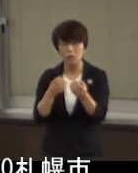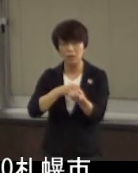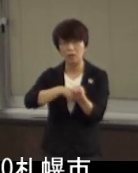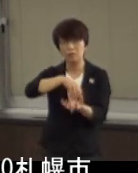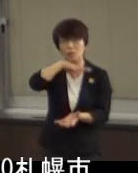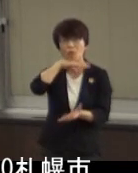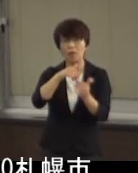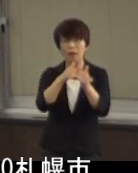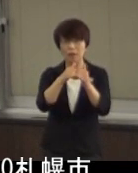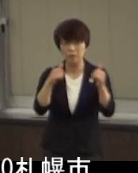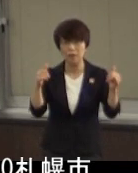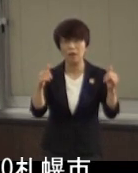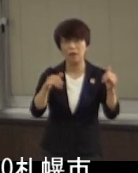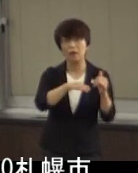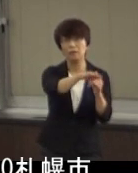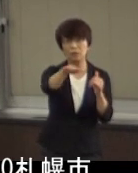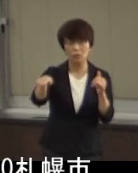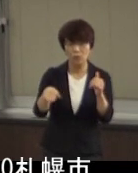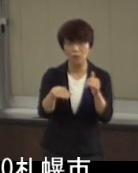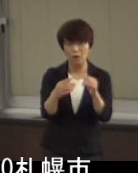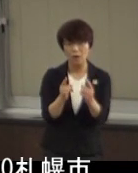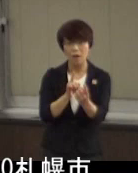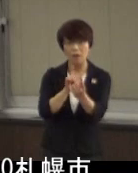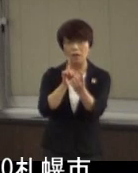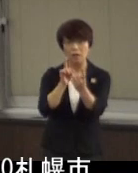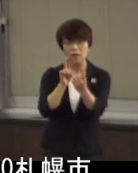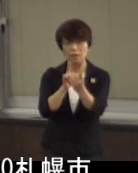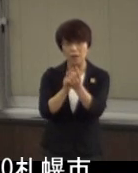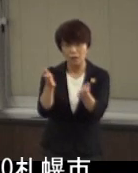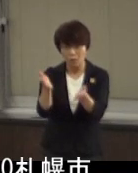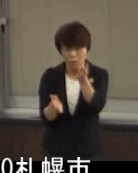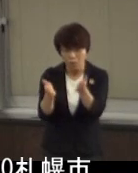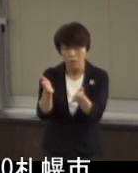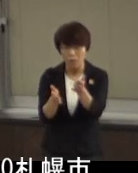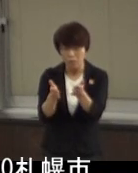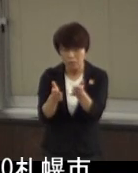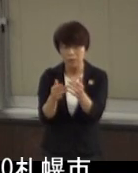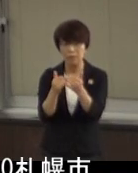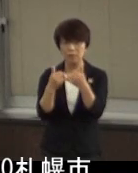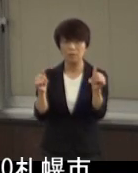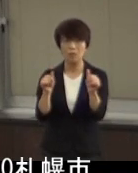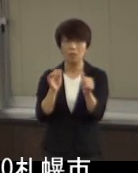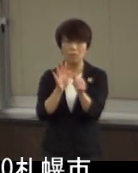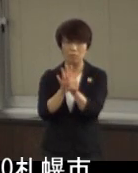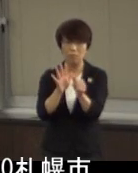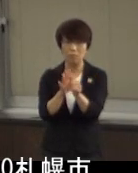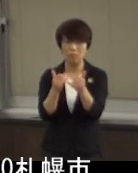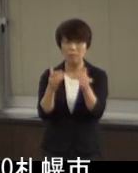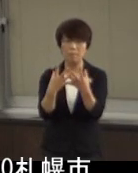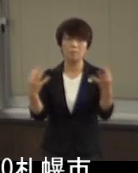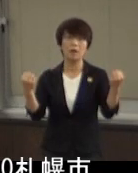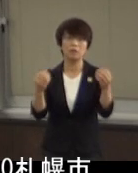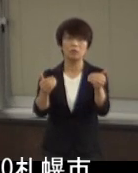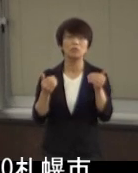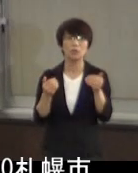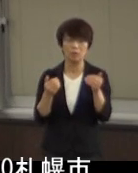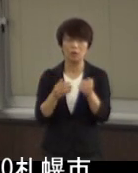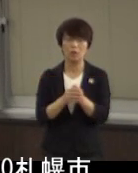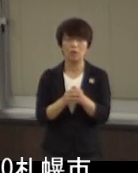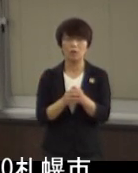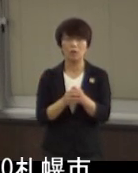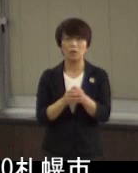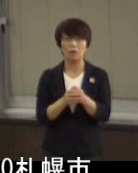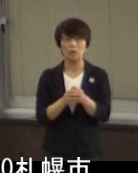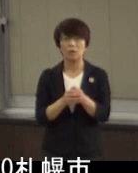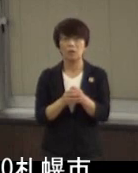ういった方々への対応に多くの人手を要するという状況がございまして、こういったことからです